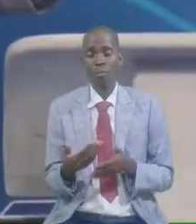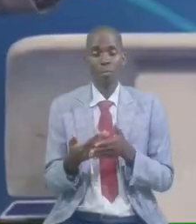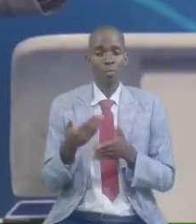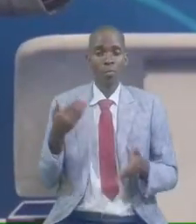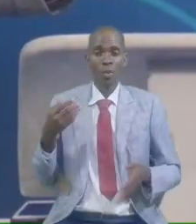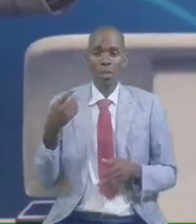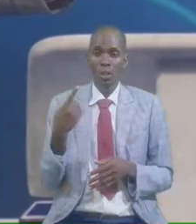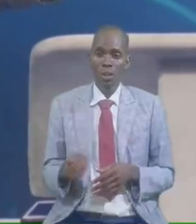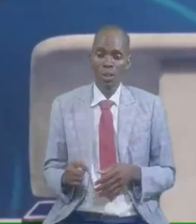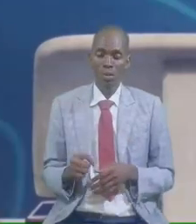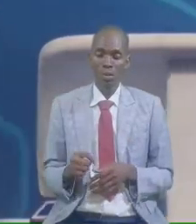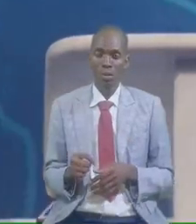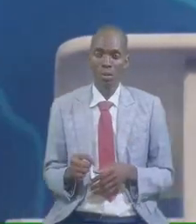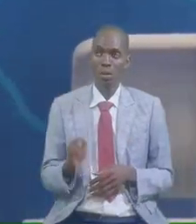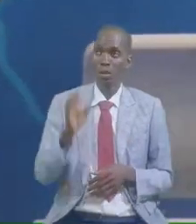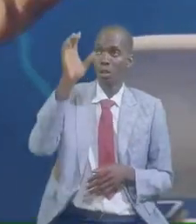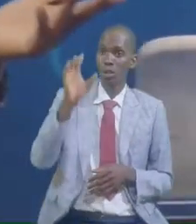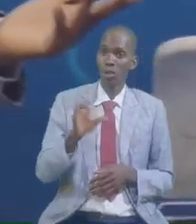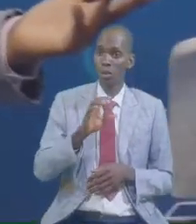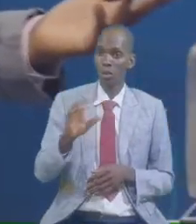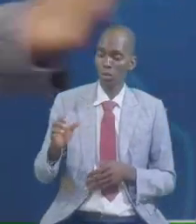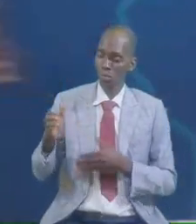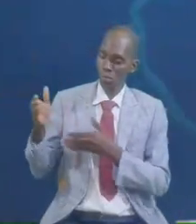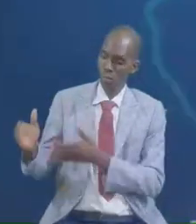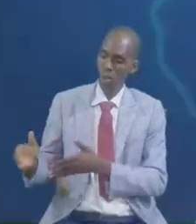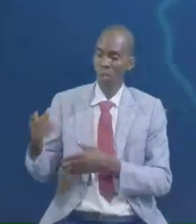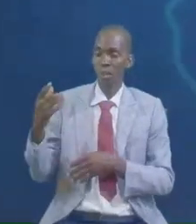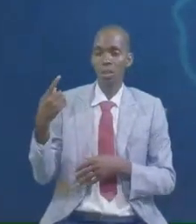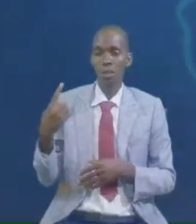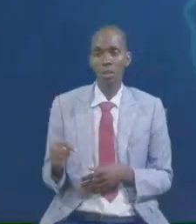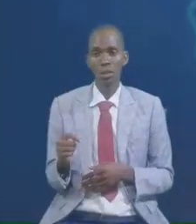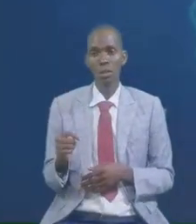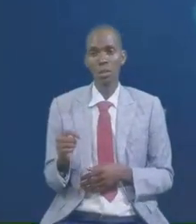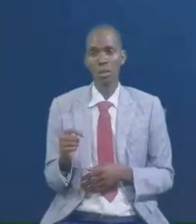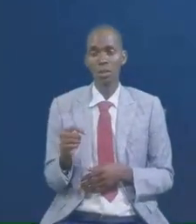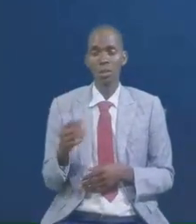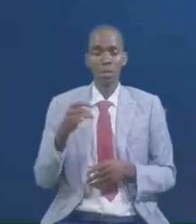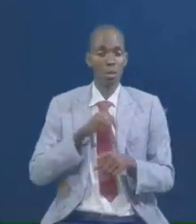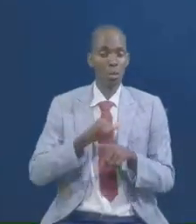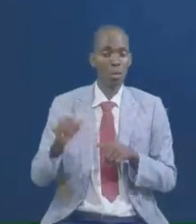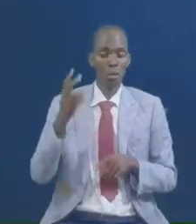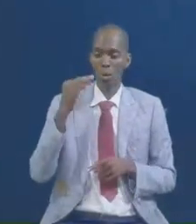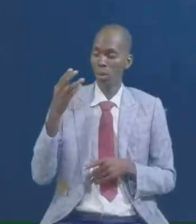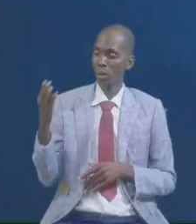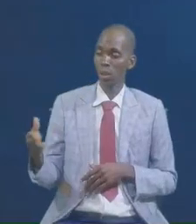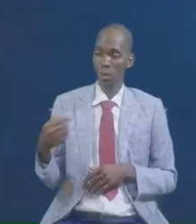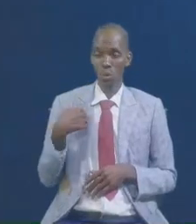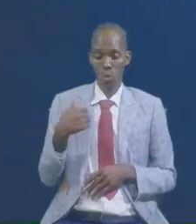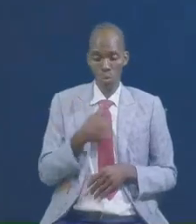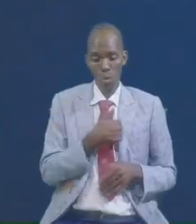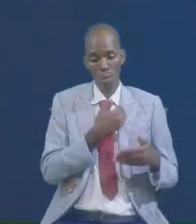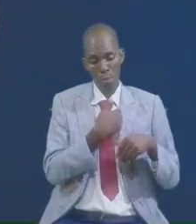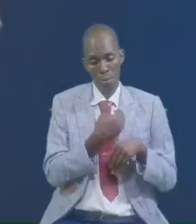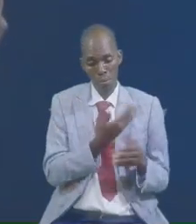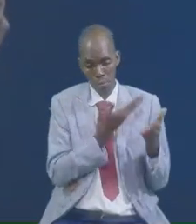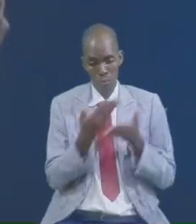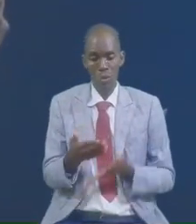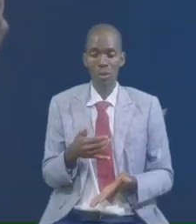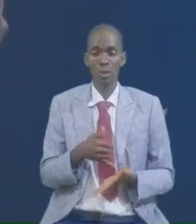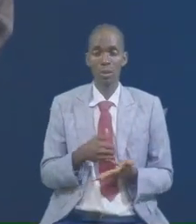croix, ce côté-là, la malédiction était là. Et nous l'avons causé, nos péchés,